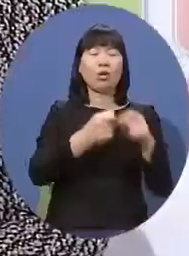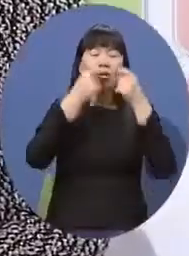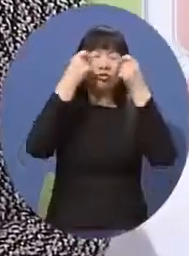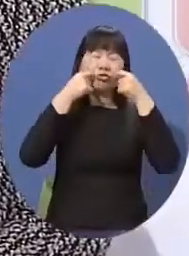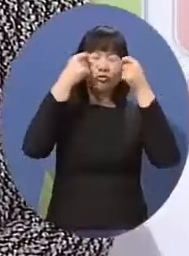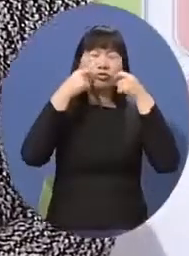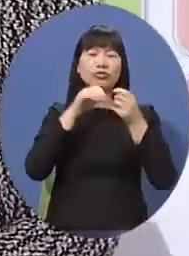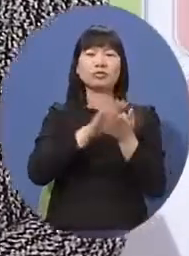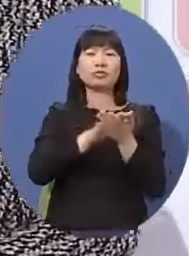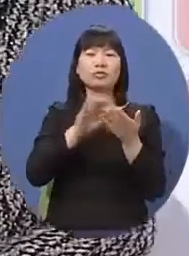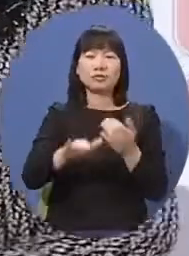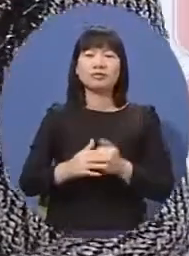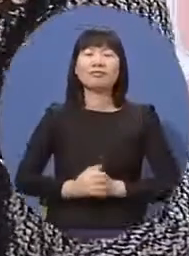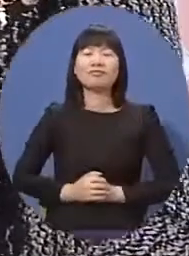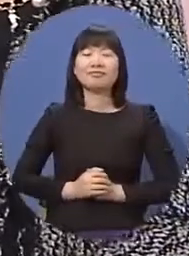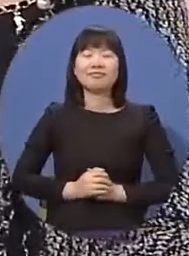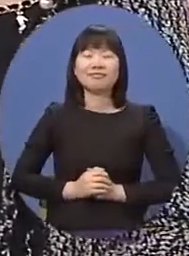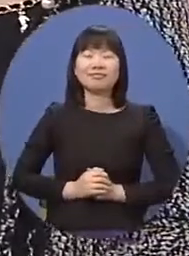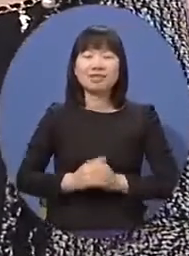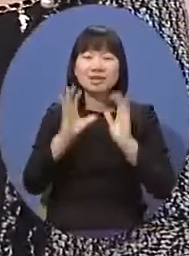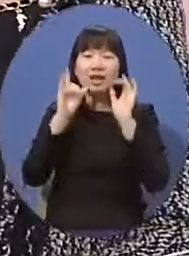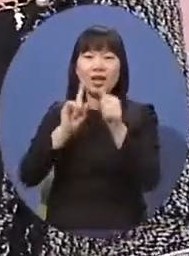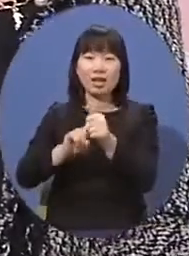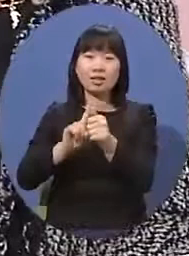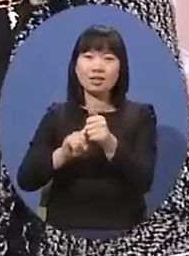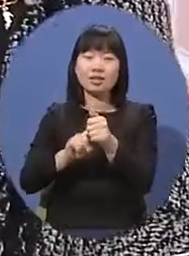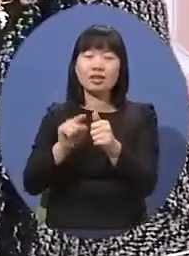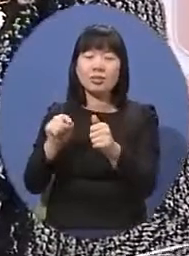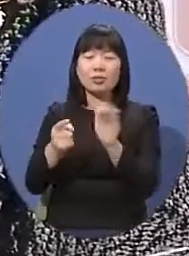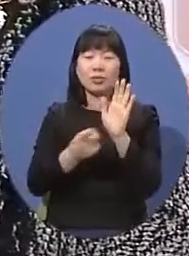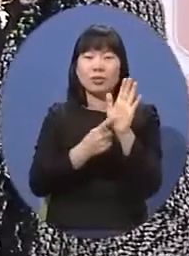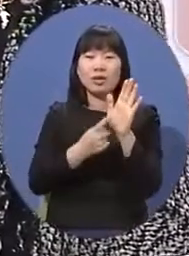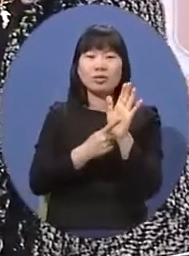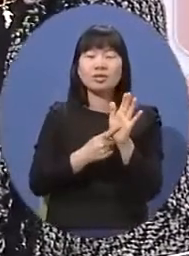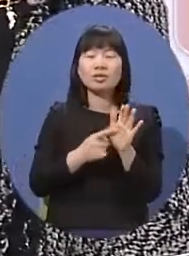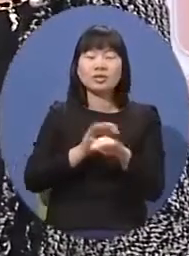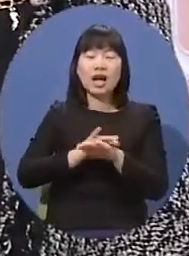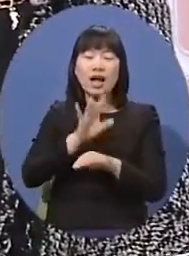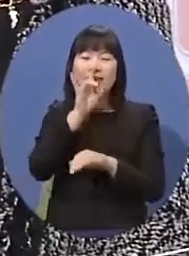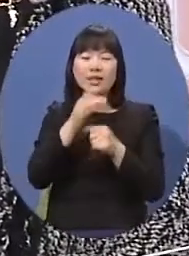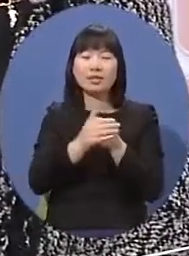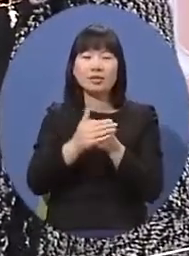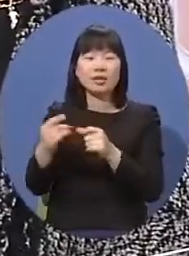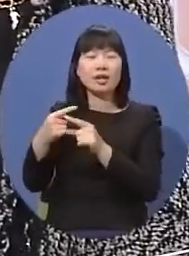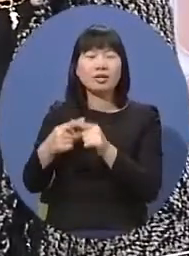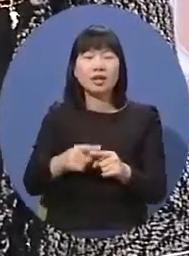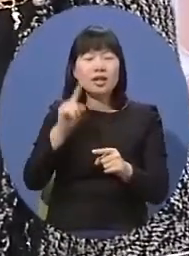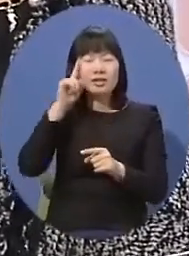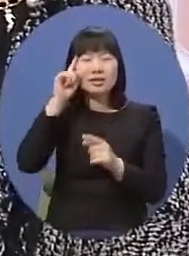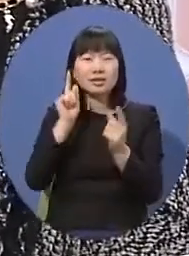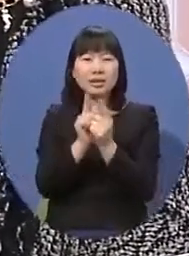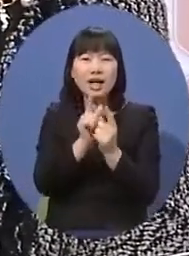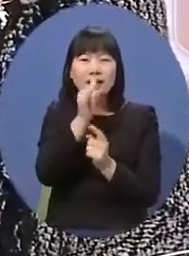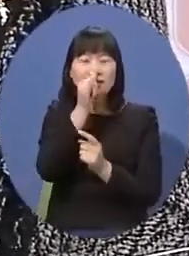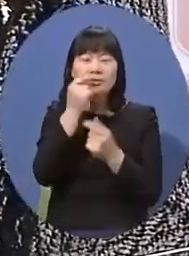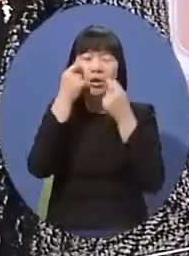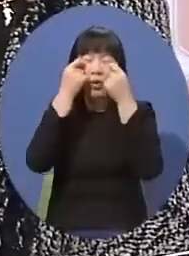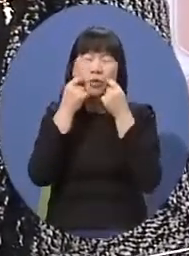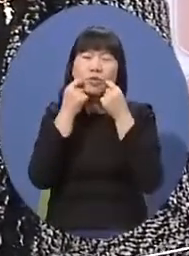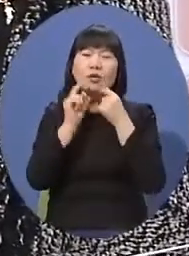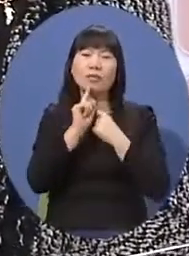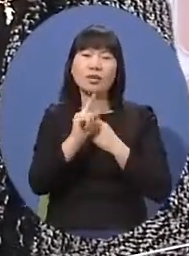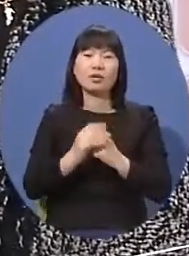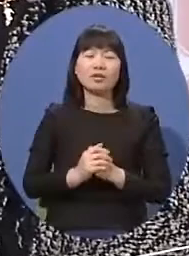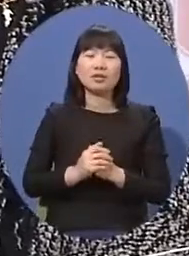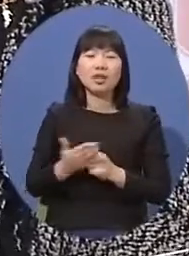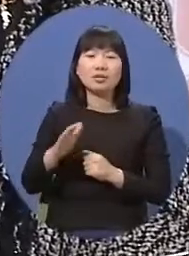울음이에요. 아, 그렇죠. 그렇죠. 예, 예. 아기들은 뭐 이렇게 표현이 잘 안 되기 때문에 무조건 스트레스를 받으면 울어요.